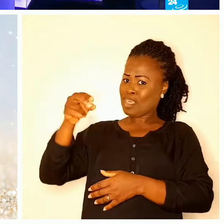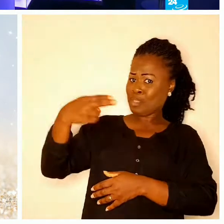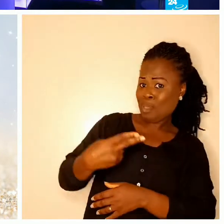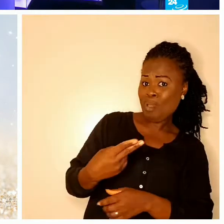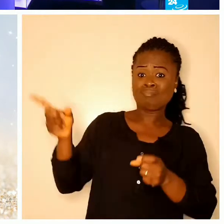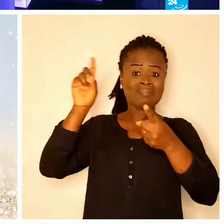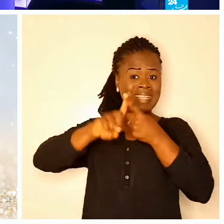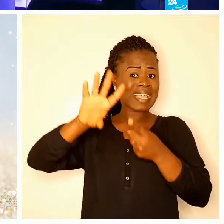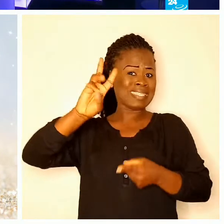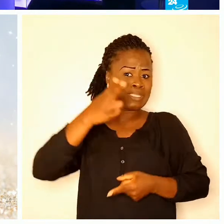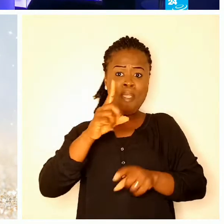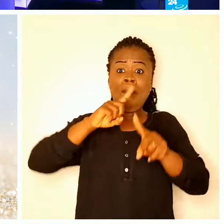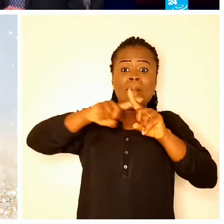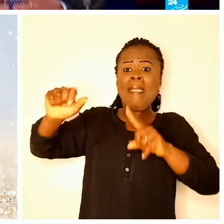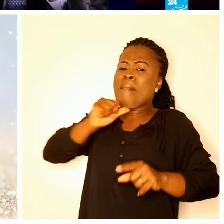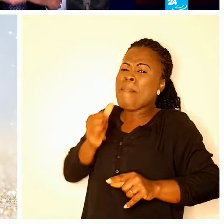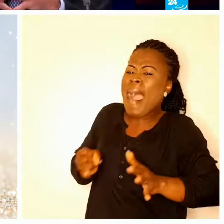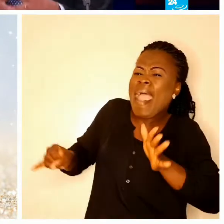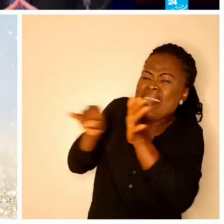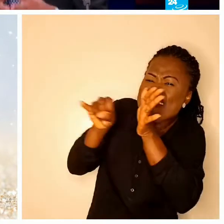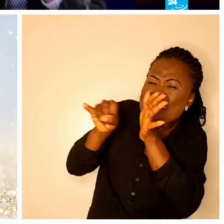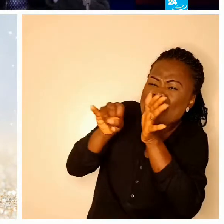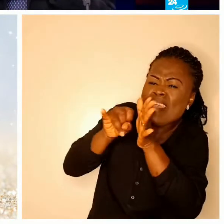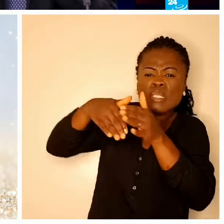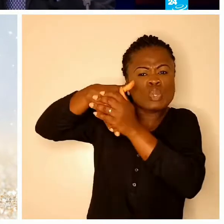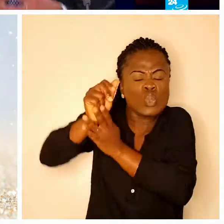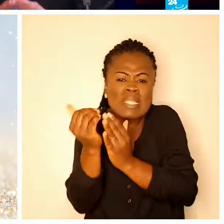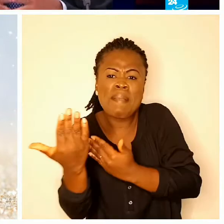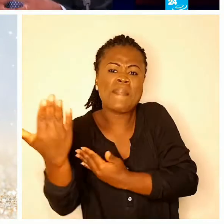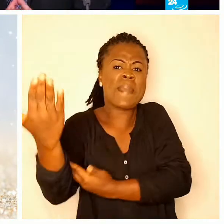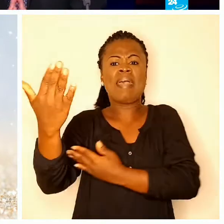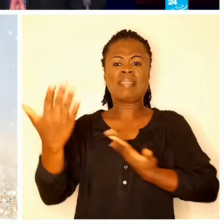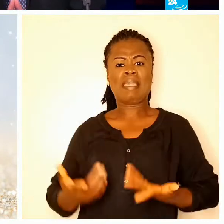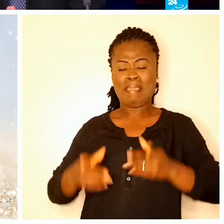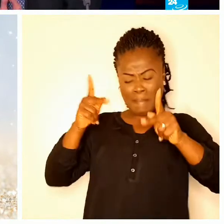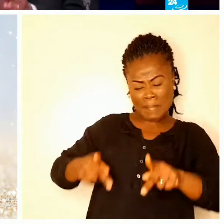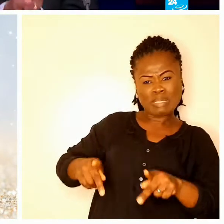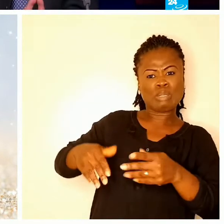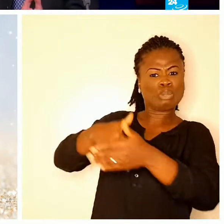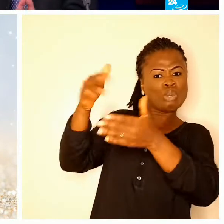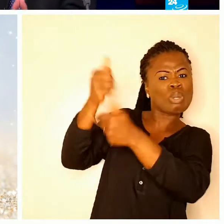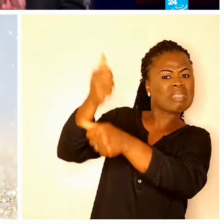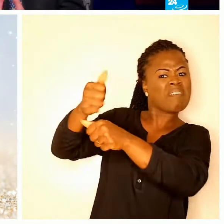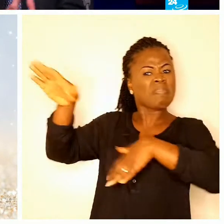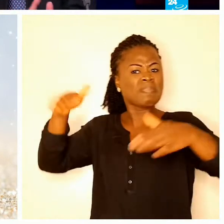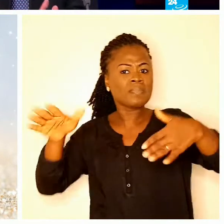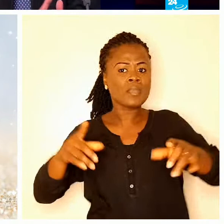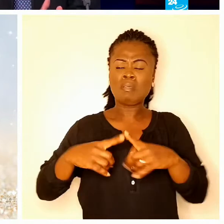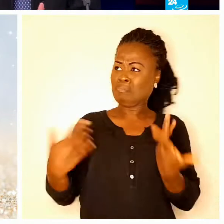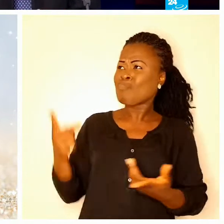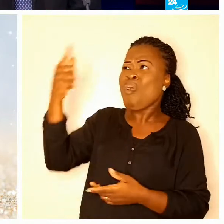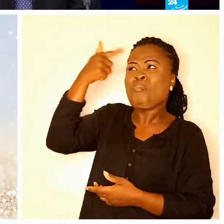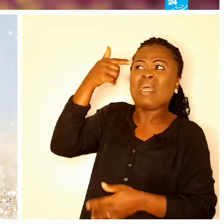pas de confinement total pour le moment. Est-ce que vous pensez sérieusement à cette option de confinement total ou alors est-ce que vous préférez